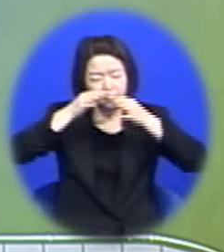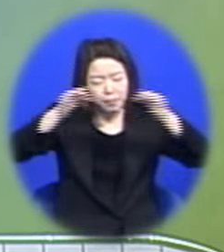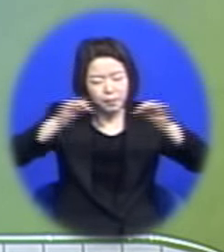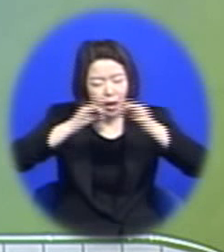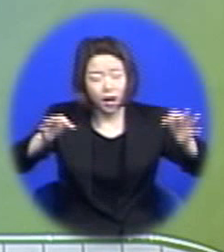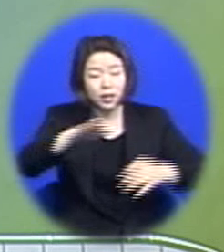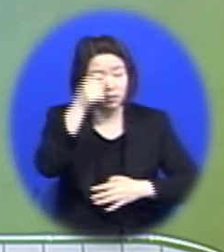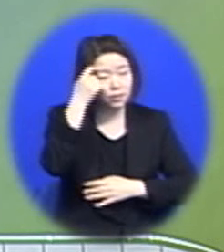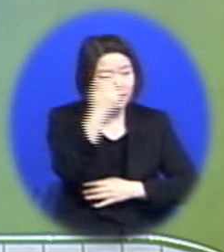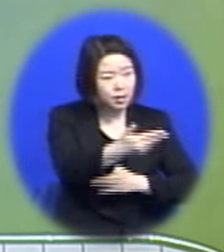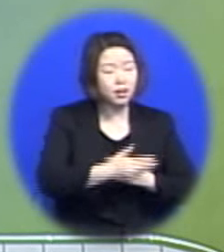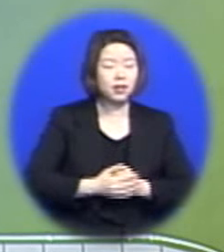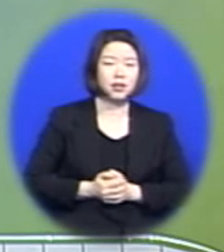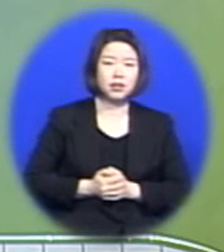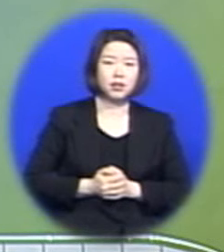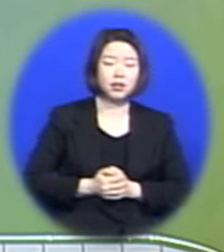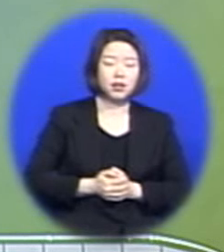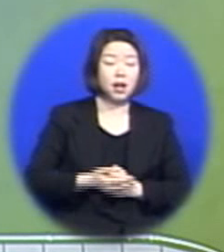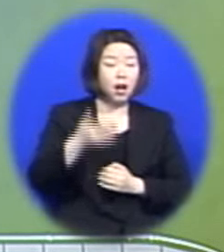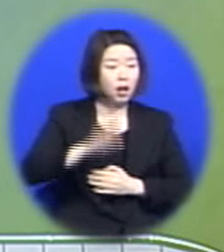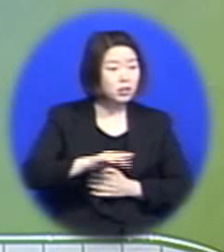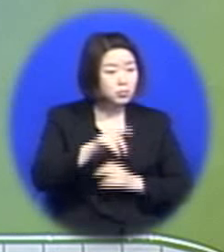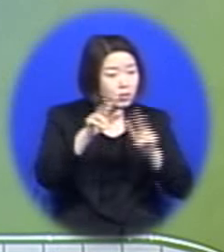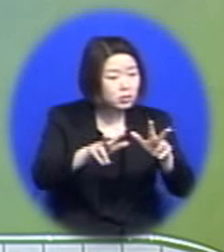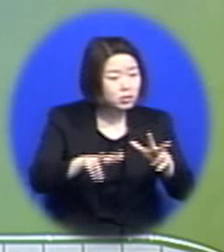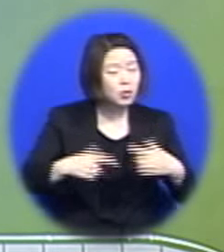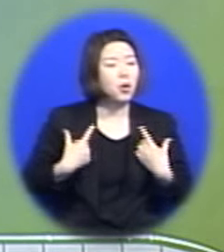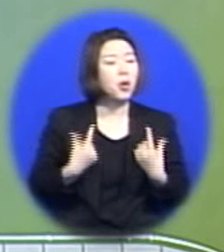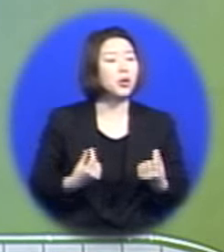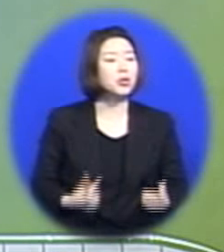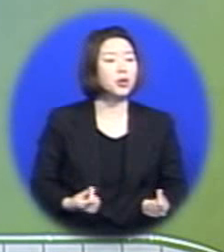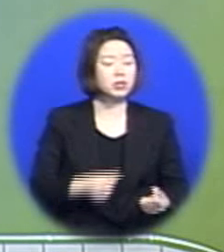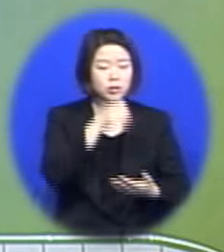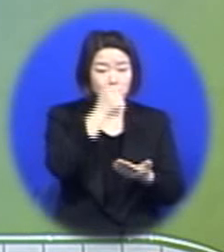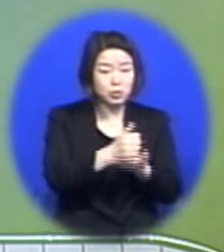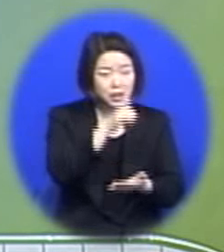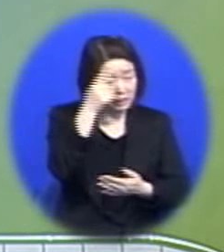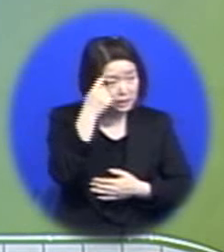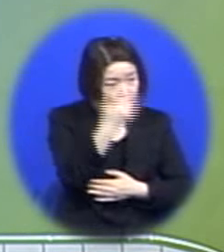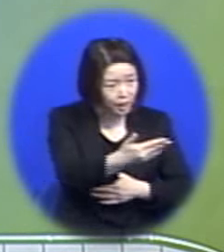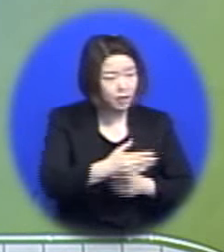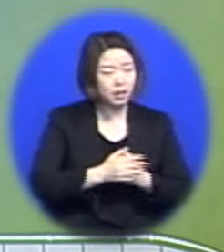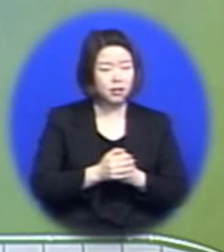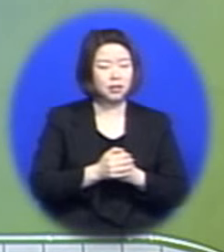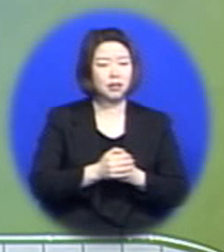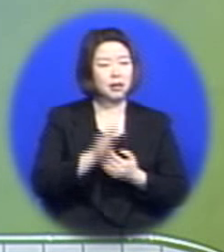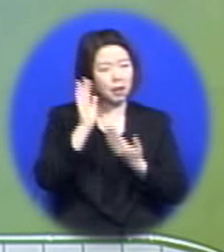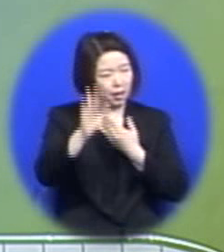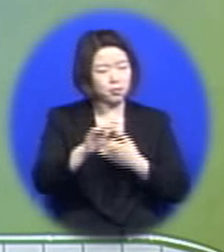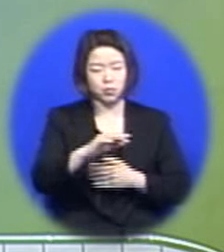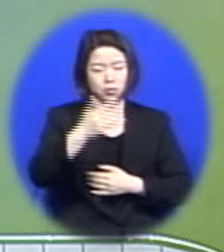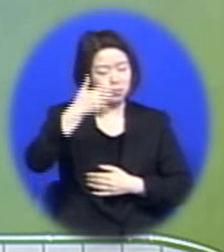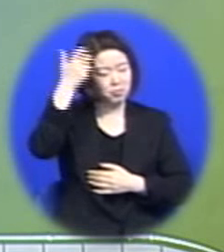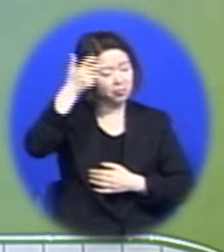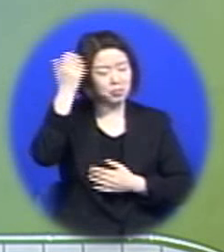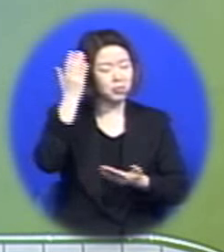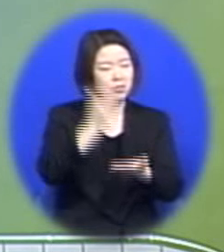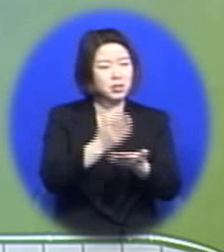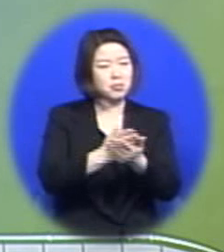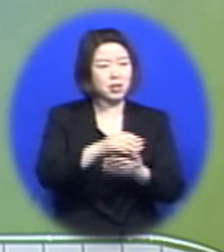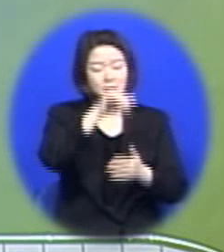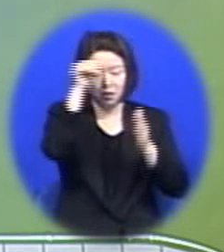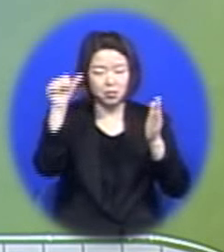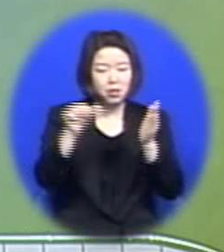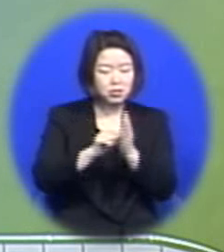질러봤잖아. 그래도 너는 여전히 죄 짓잖아. 이제는 꿈도 꾸지 마. 어? 너 평생 죄 짓고